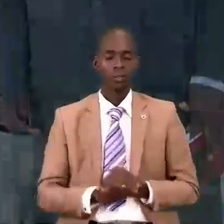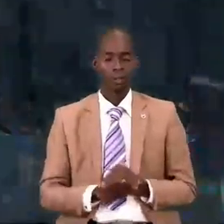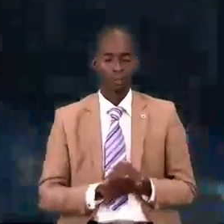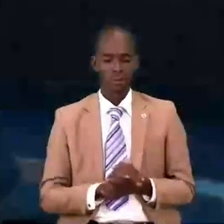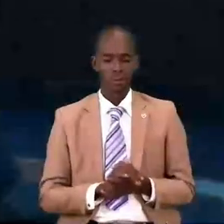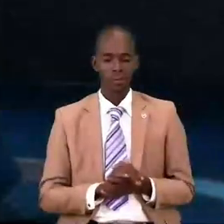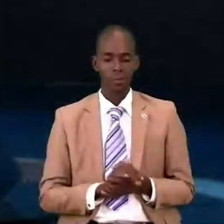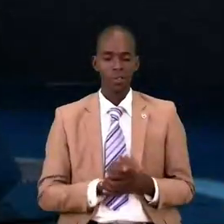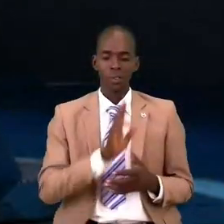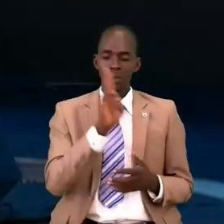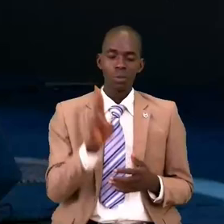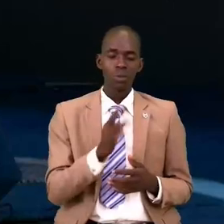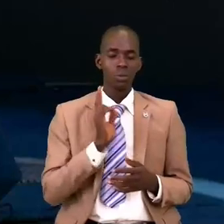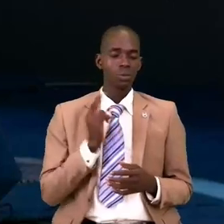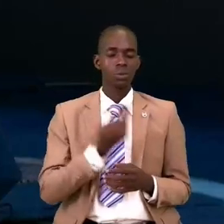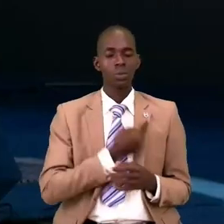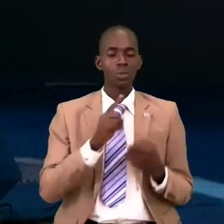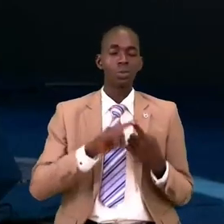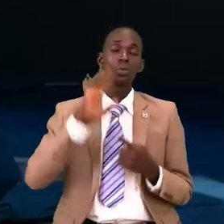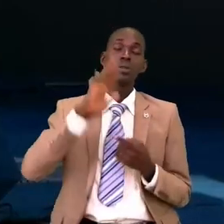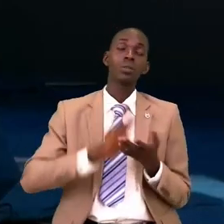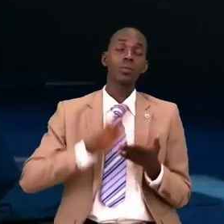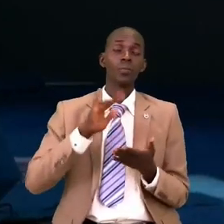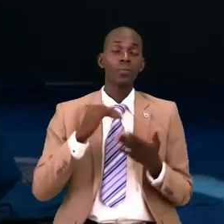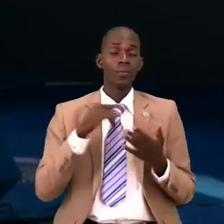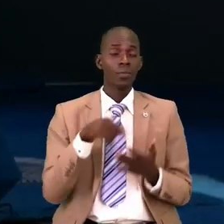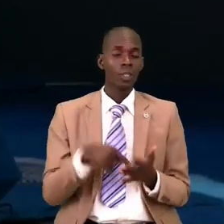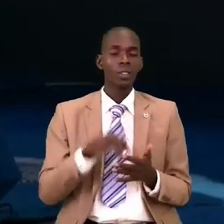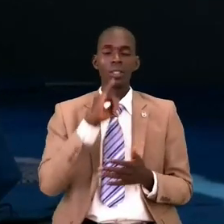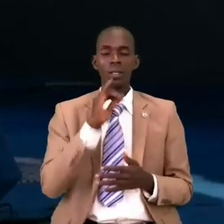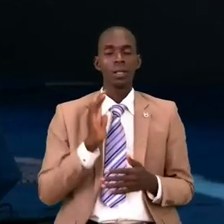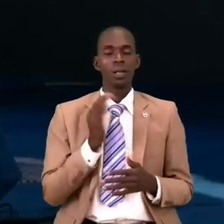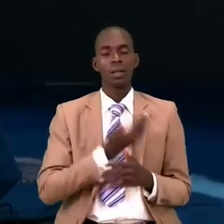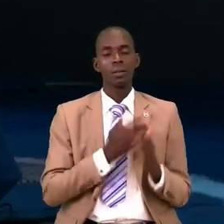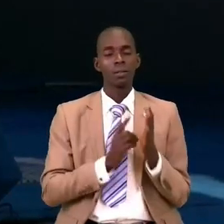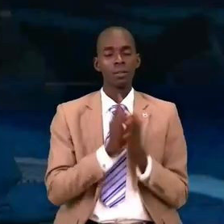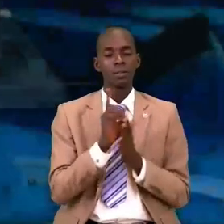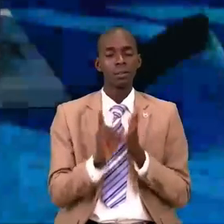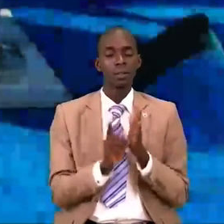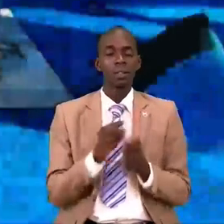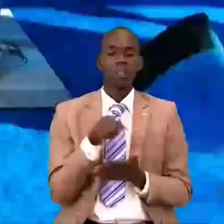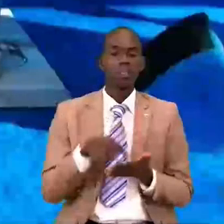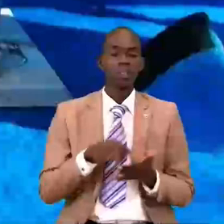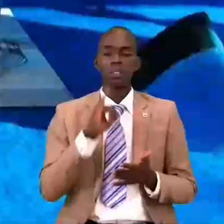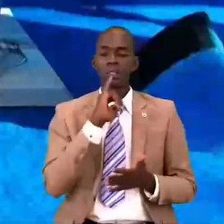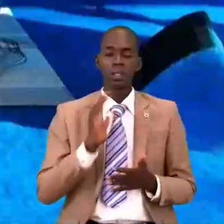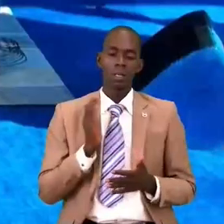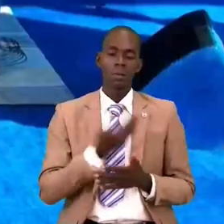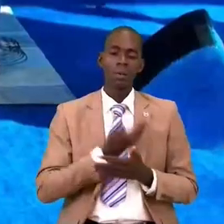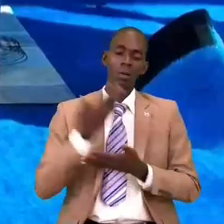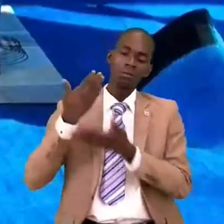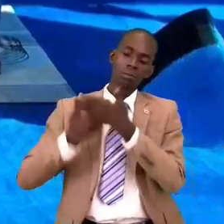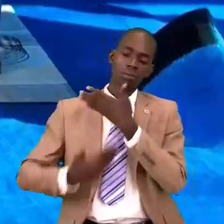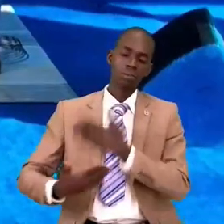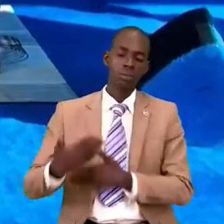heure et c'est notre génération. Les anges ne peuvent pas le faire pour nous. Paul, Pierre,